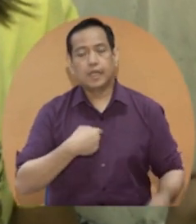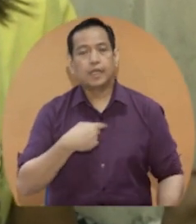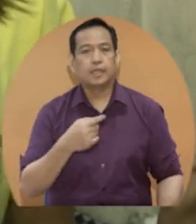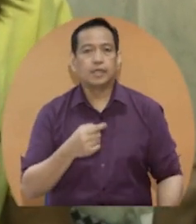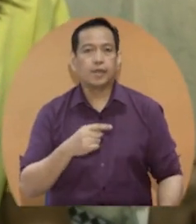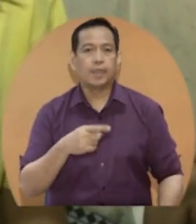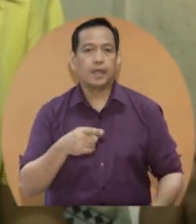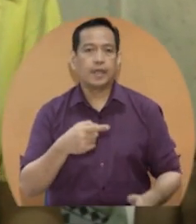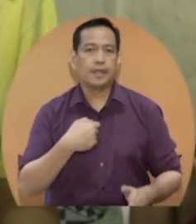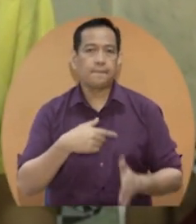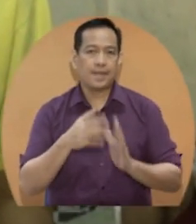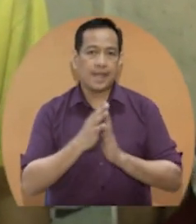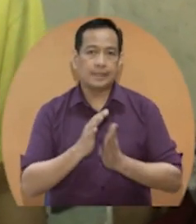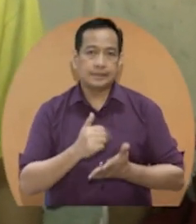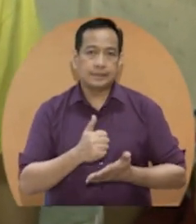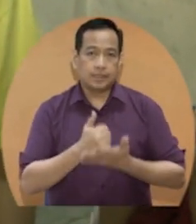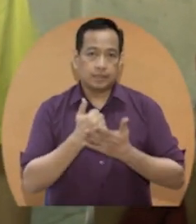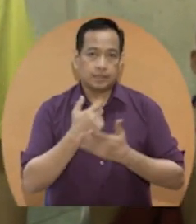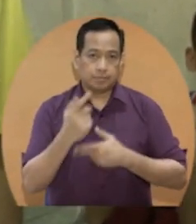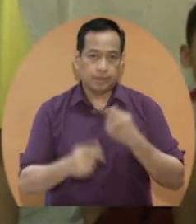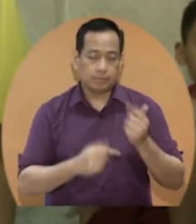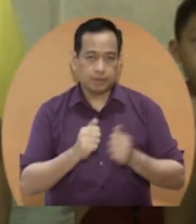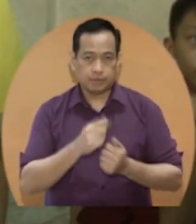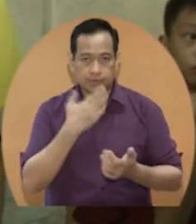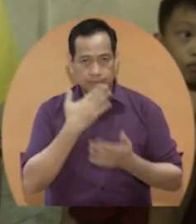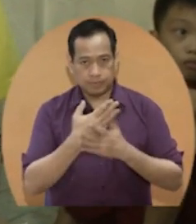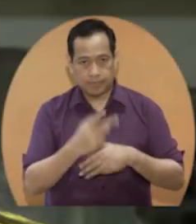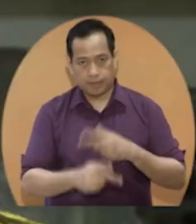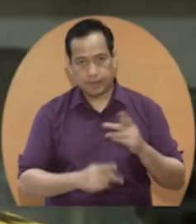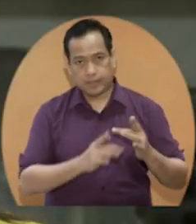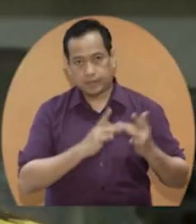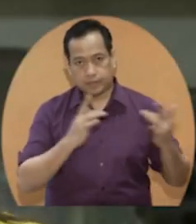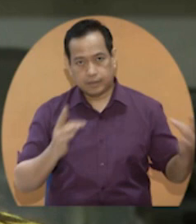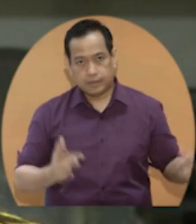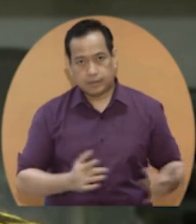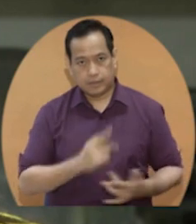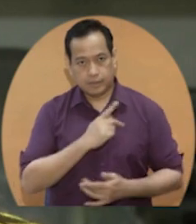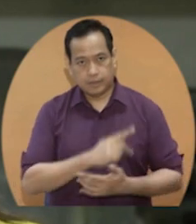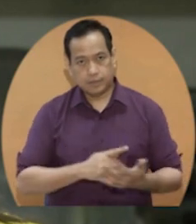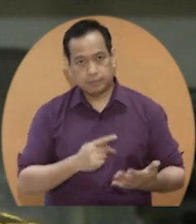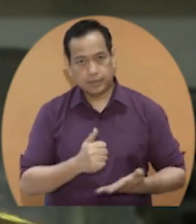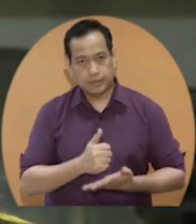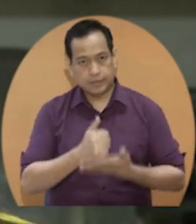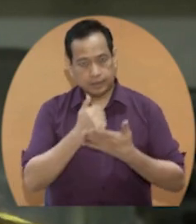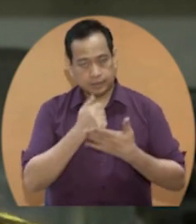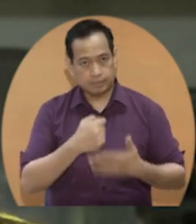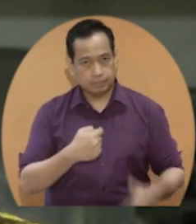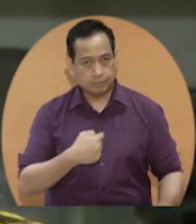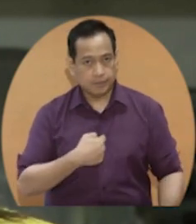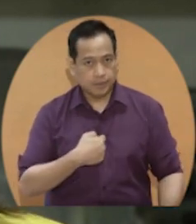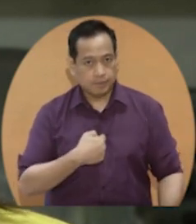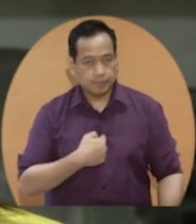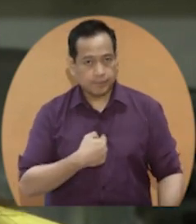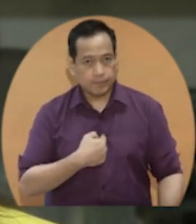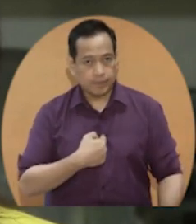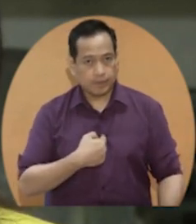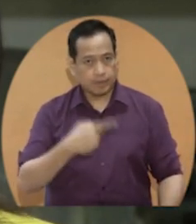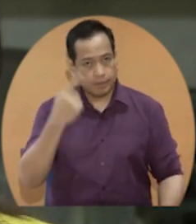ako sa mga may mabuting kalooban po na sana po tulungan niyo po ako